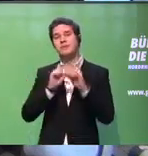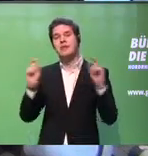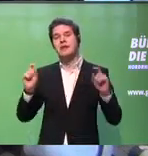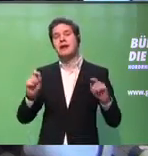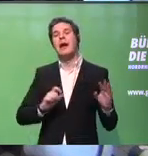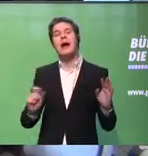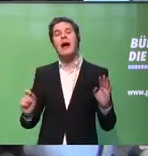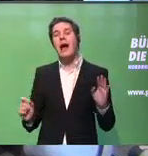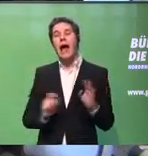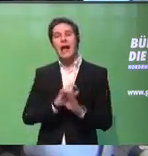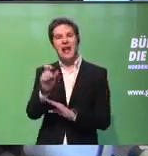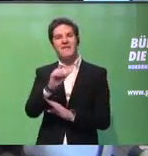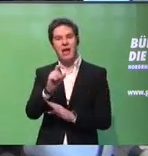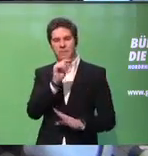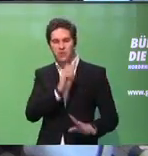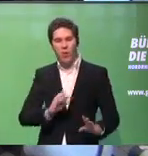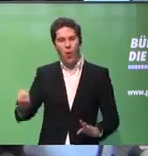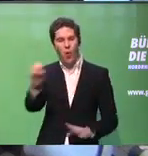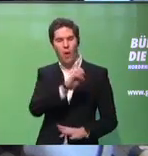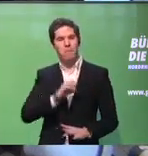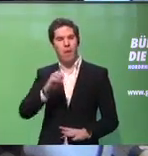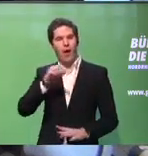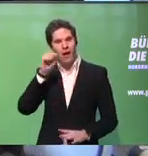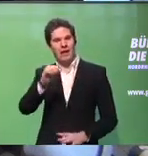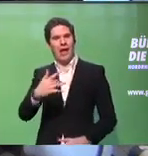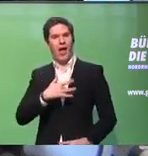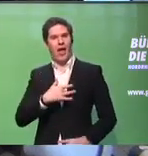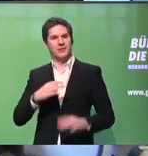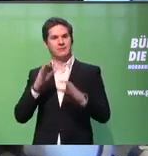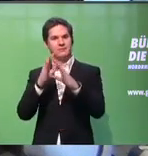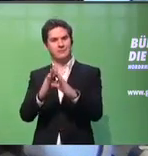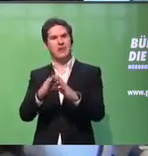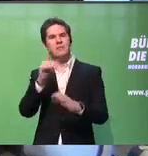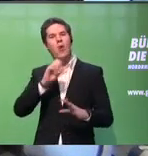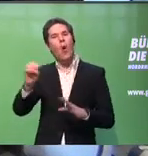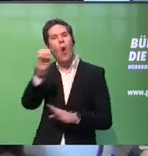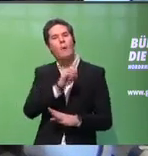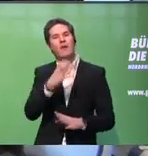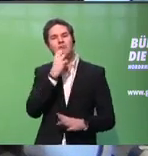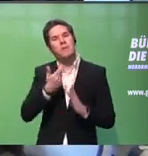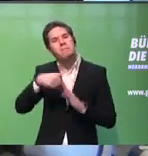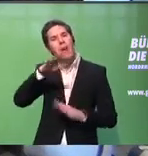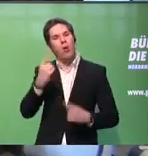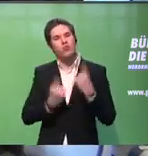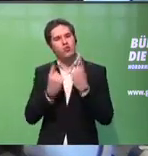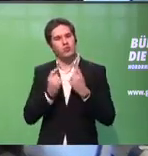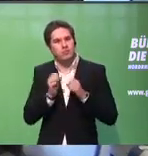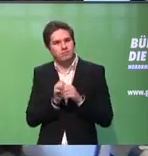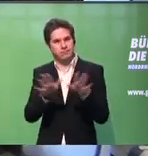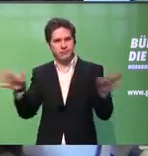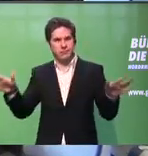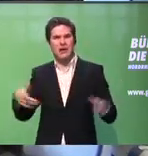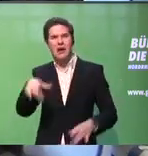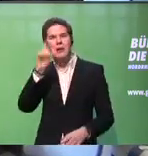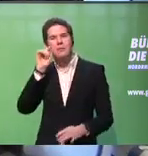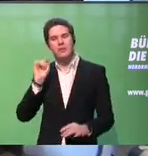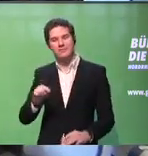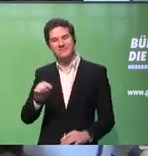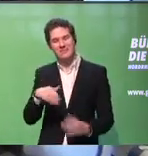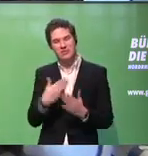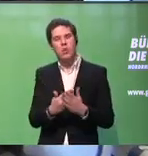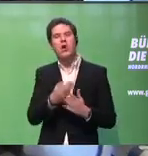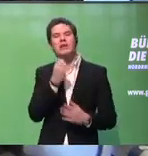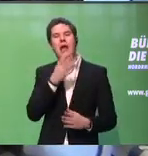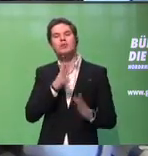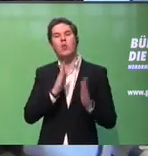Herzen Europas, Europa grüner machen. Hier liegt ein Antrag des Landesvorstands vor. Wir wollen den Tagesordnungspunkt mit euch